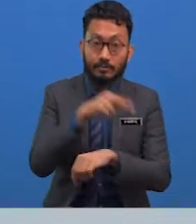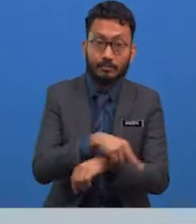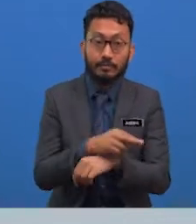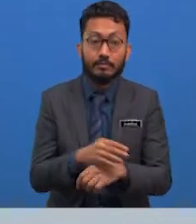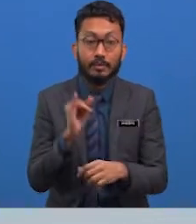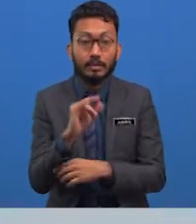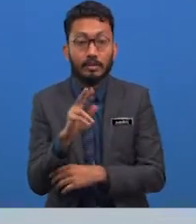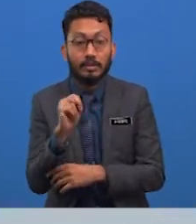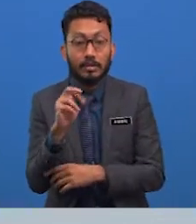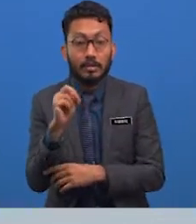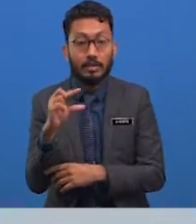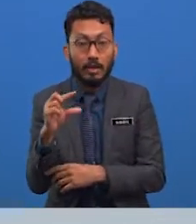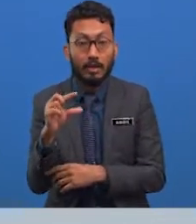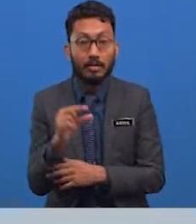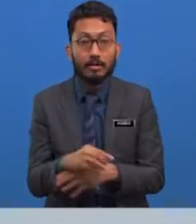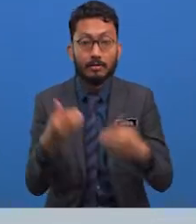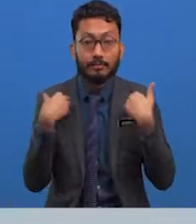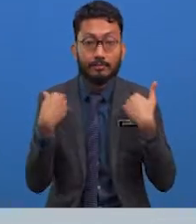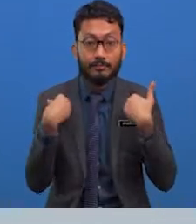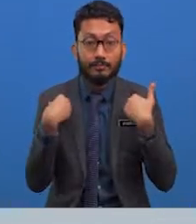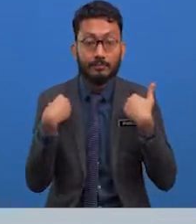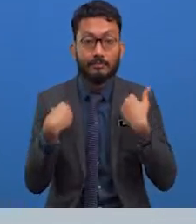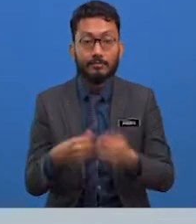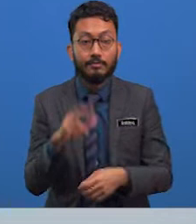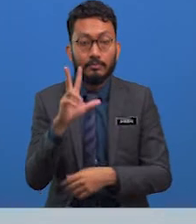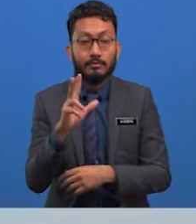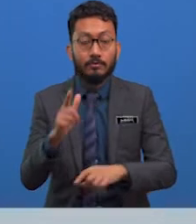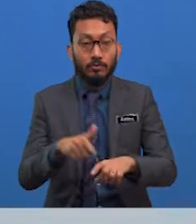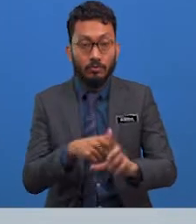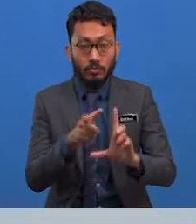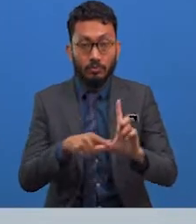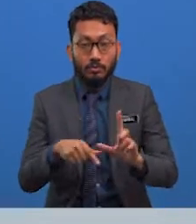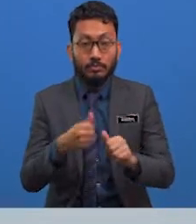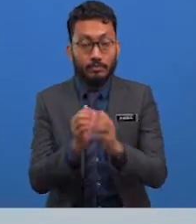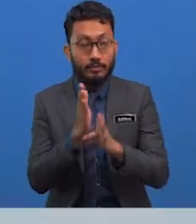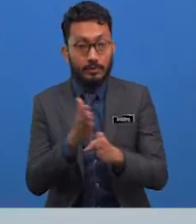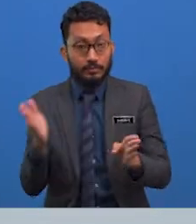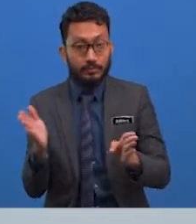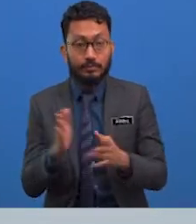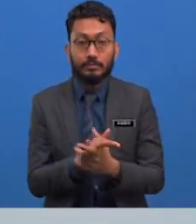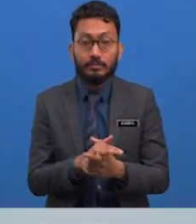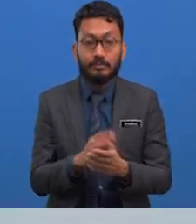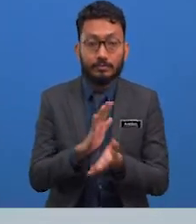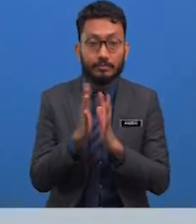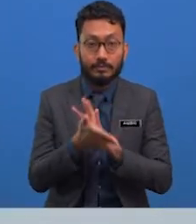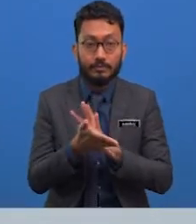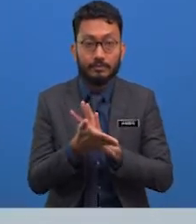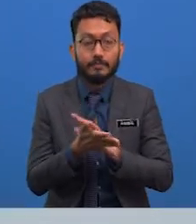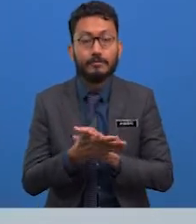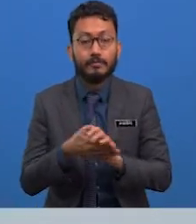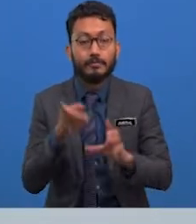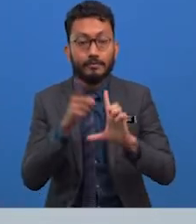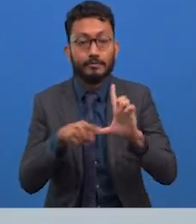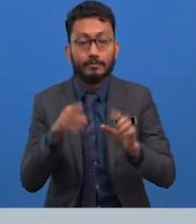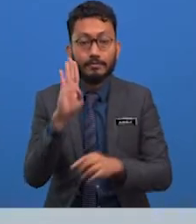XY. Terdapat tiga sudut sepadan yang dibentuk oleh garis ini. Maka, sudut